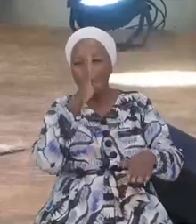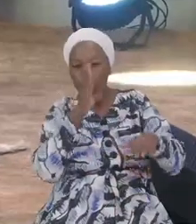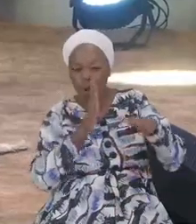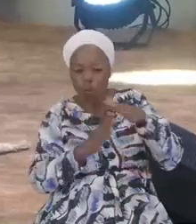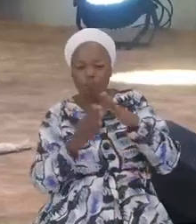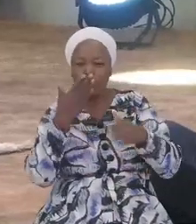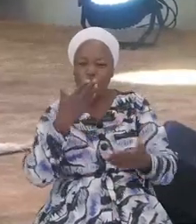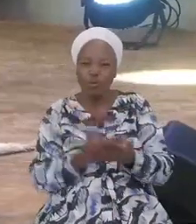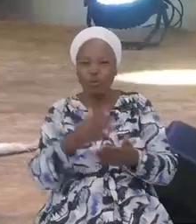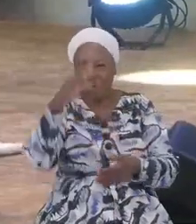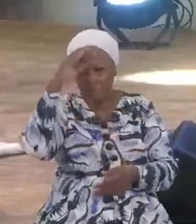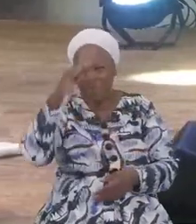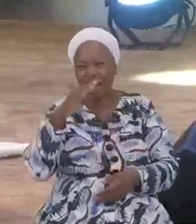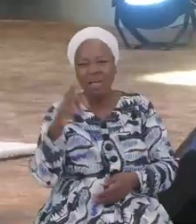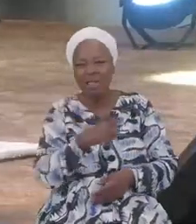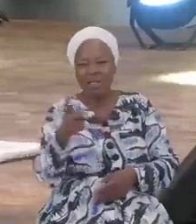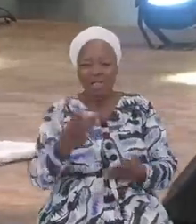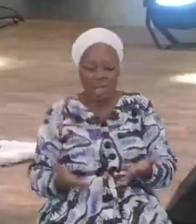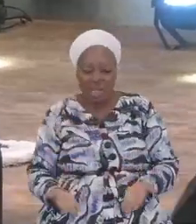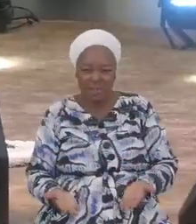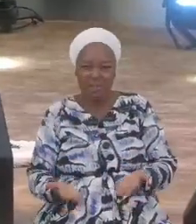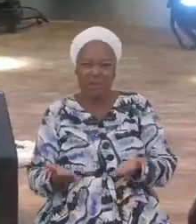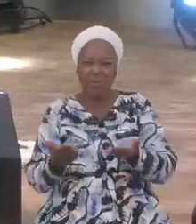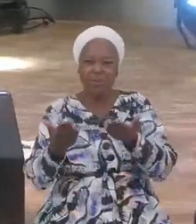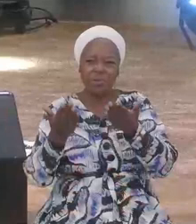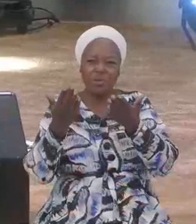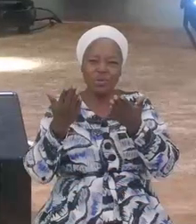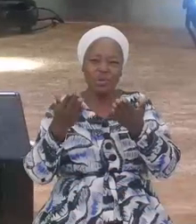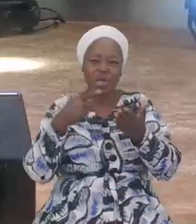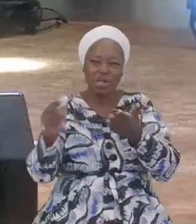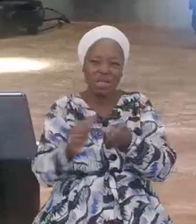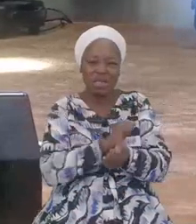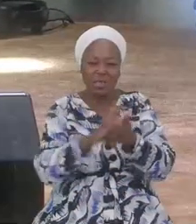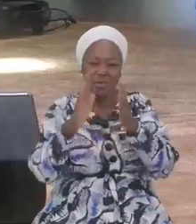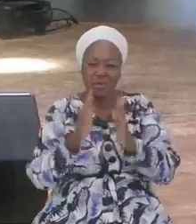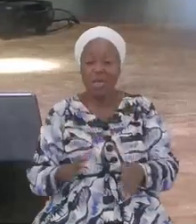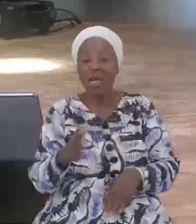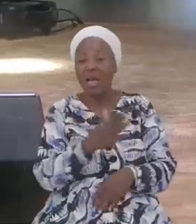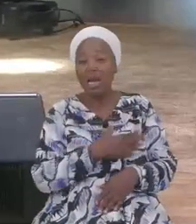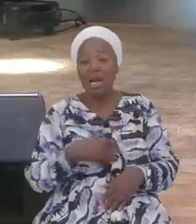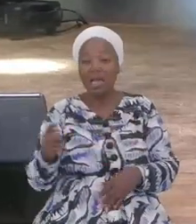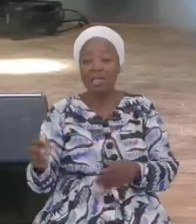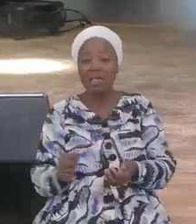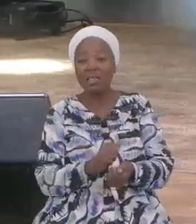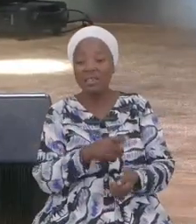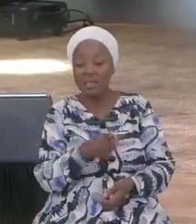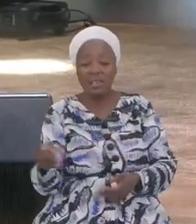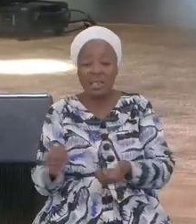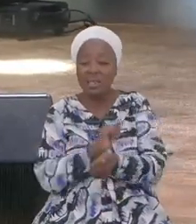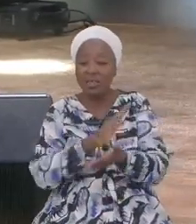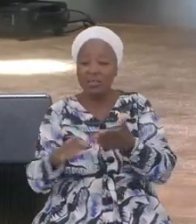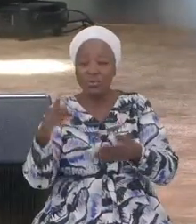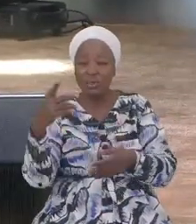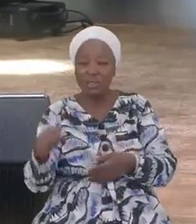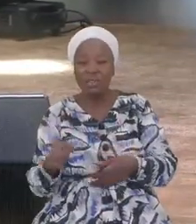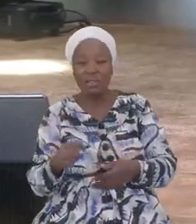hommes. Il exalte le destructeur. Et il détruit le